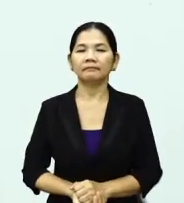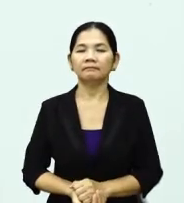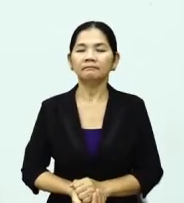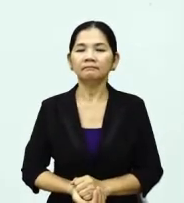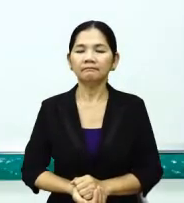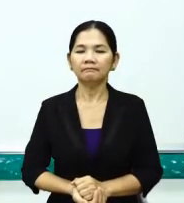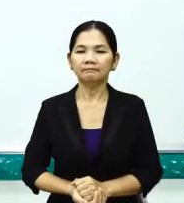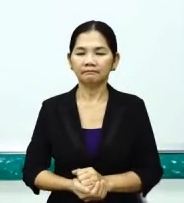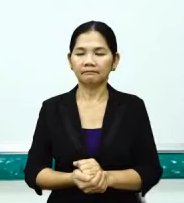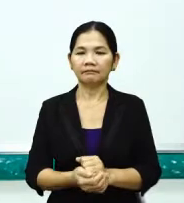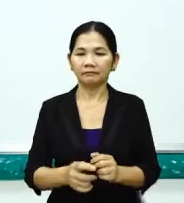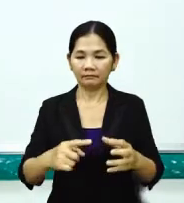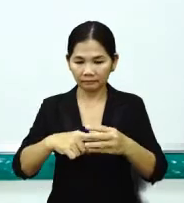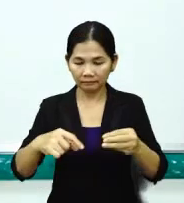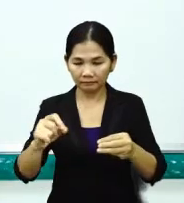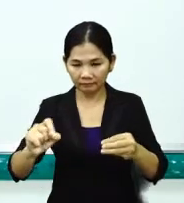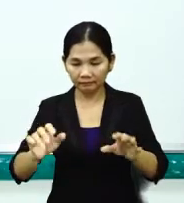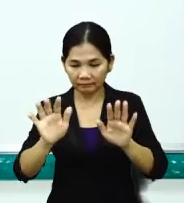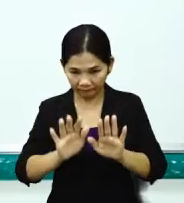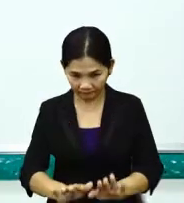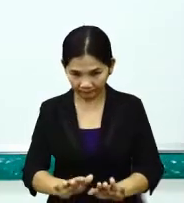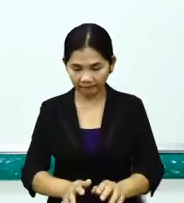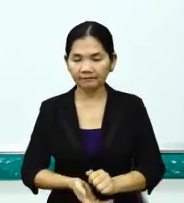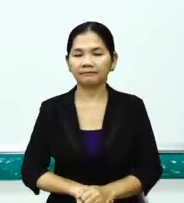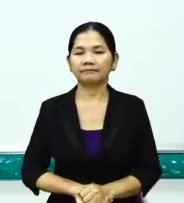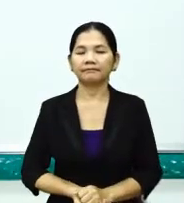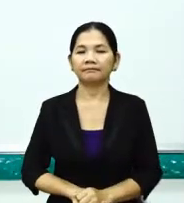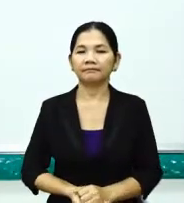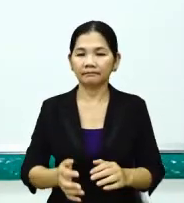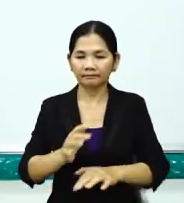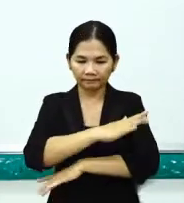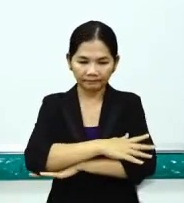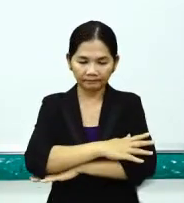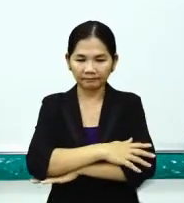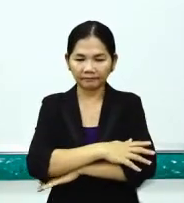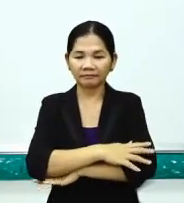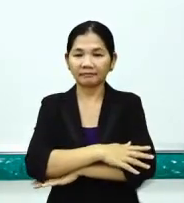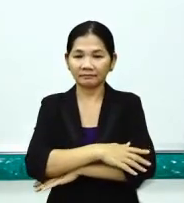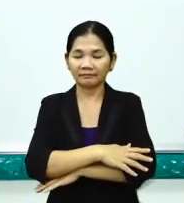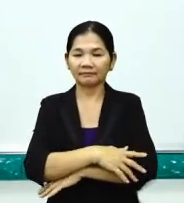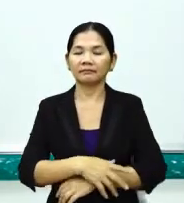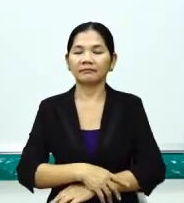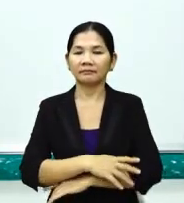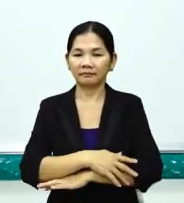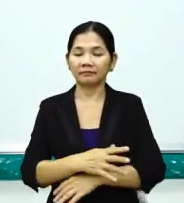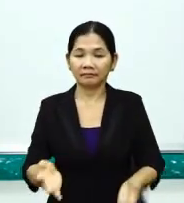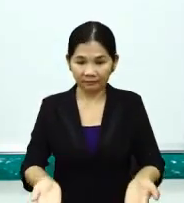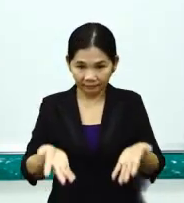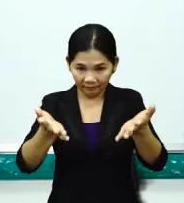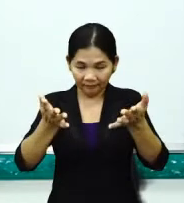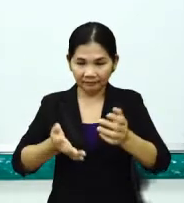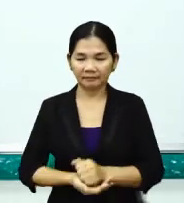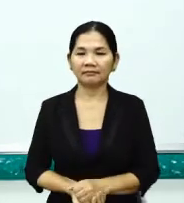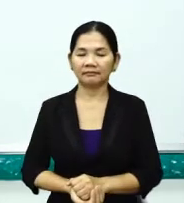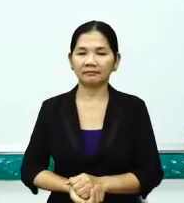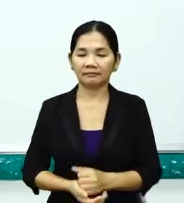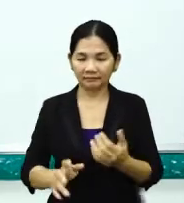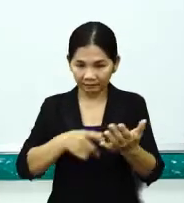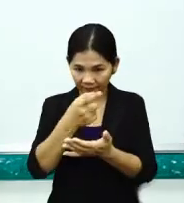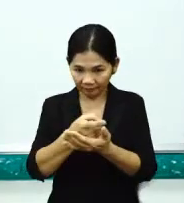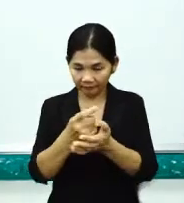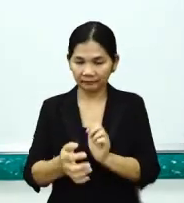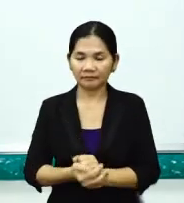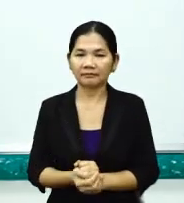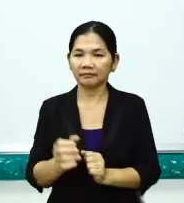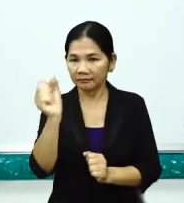mà đáy chà xâm rạ bằng tích sân chà con cọc chớ nè con nè chà ta ai lỡ con cho rùm